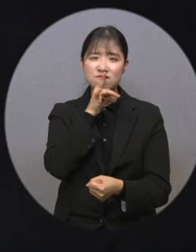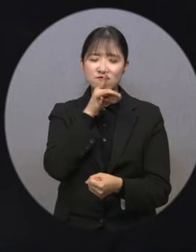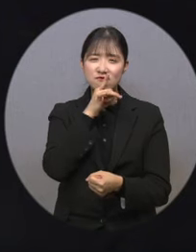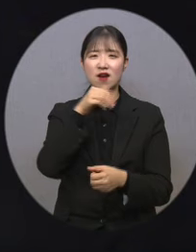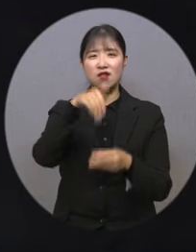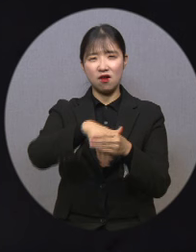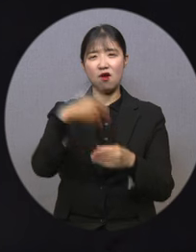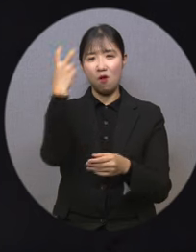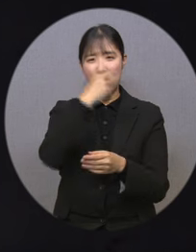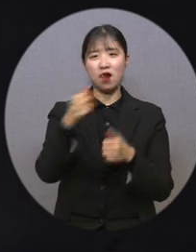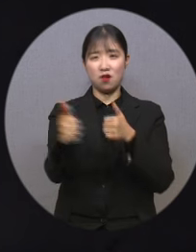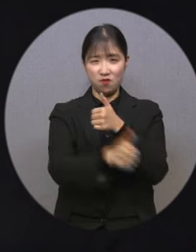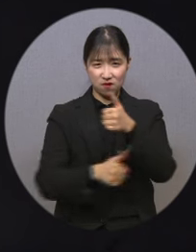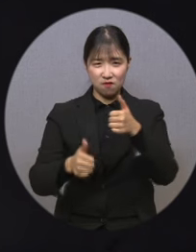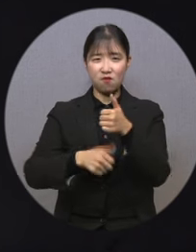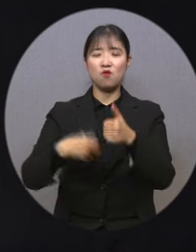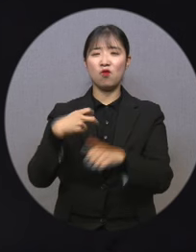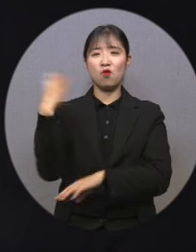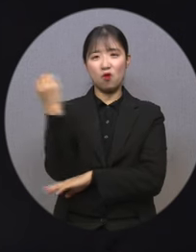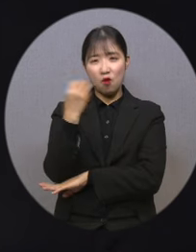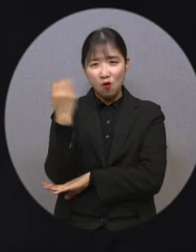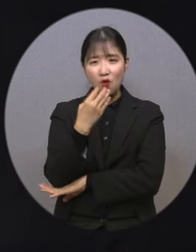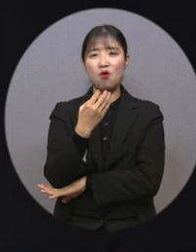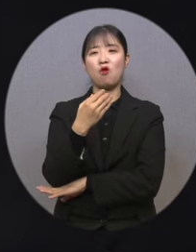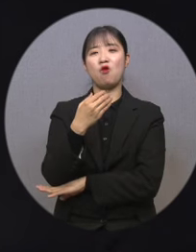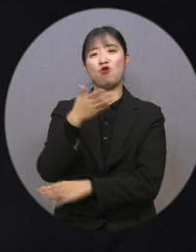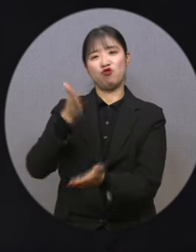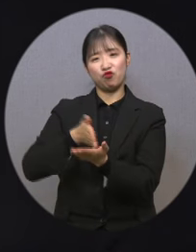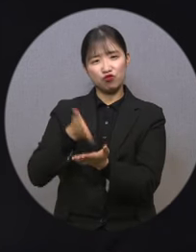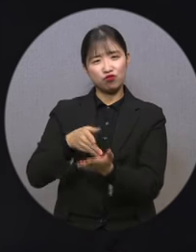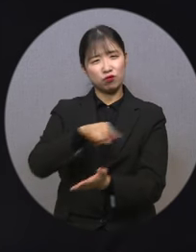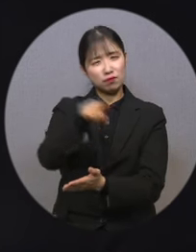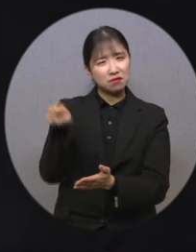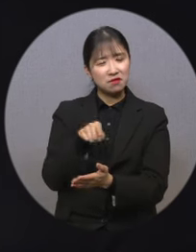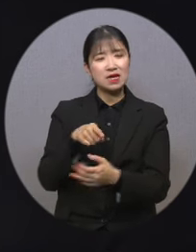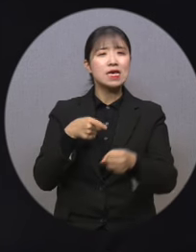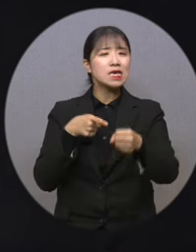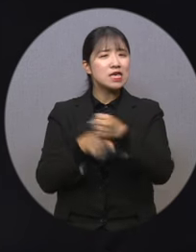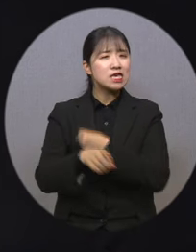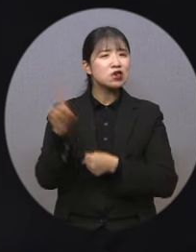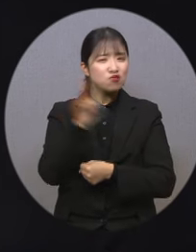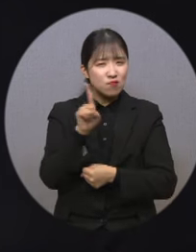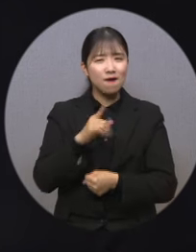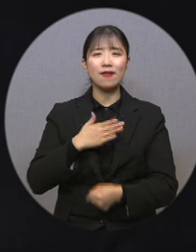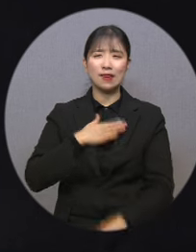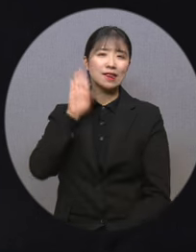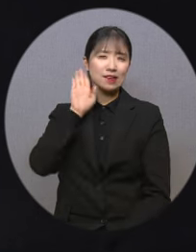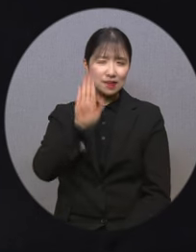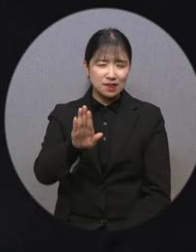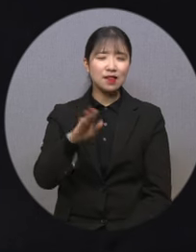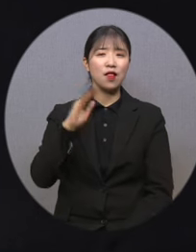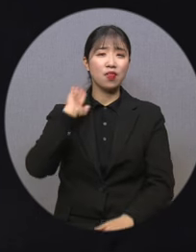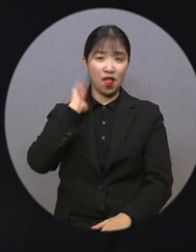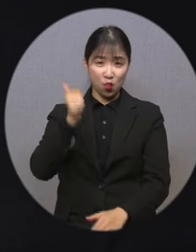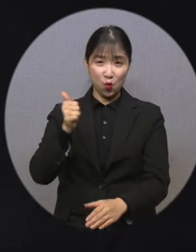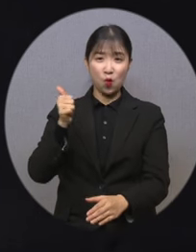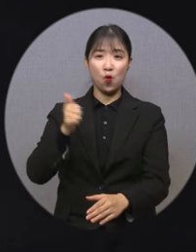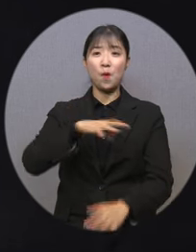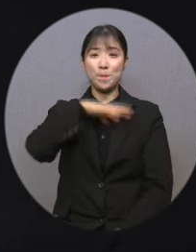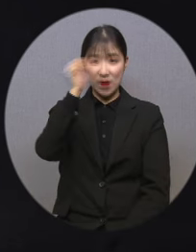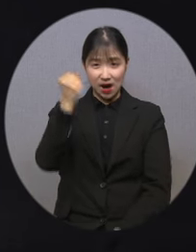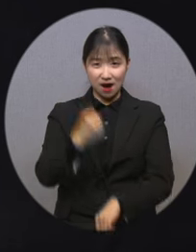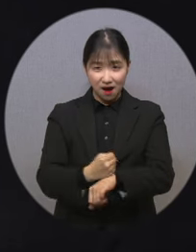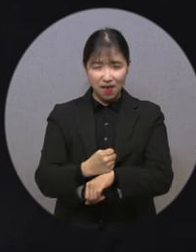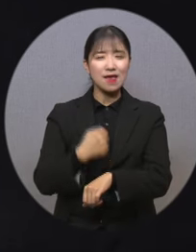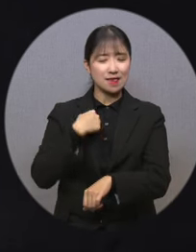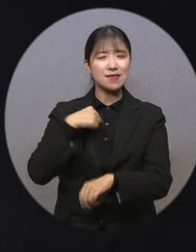중앙선관위와 언론사들이 무슨 연유인지 나중에 대통령이 되면 내가 밝히겠지만 왜